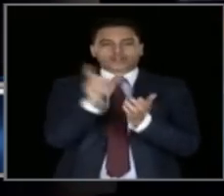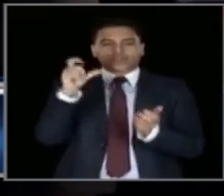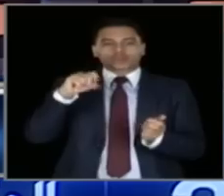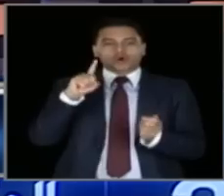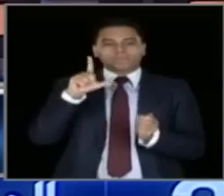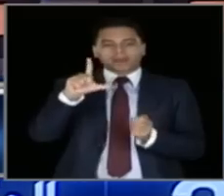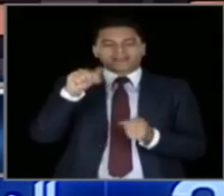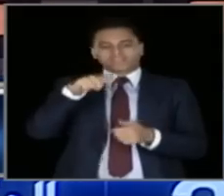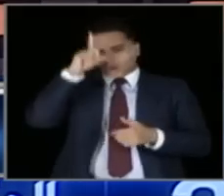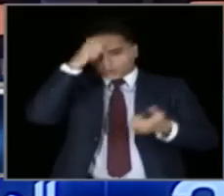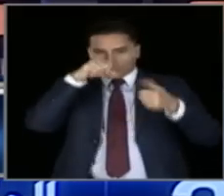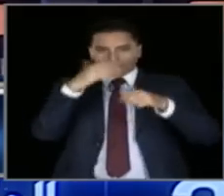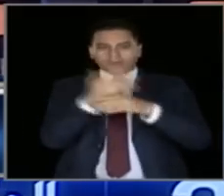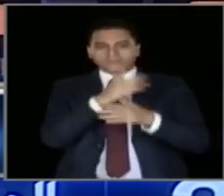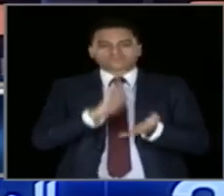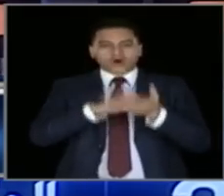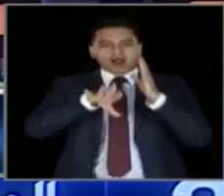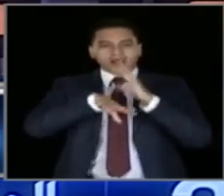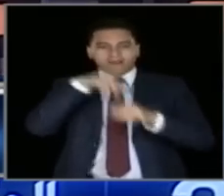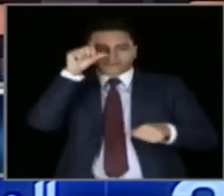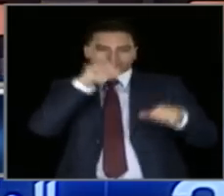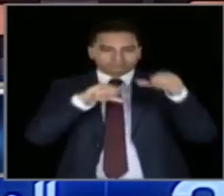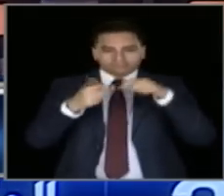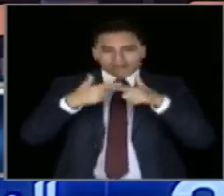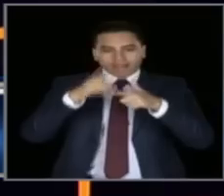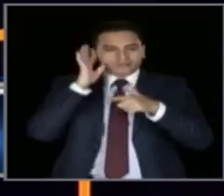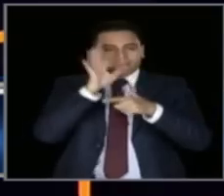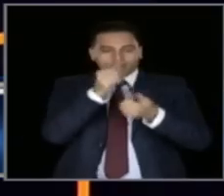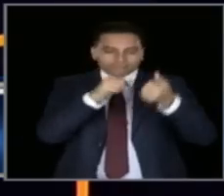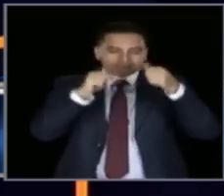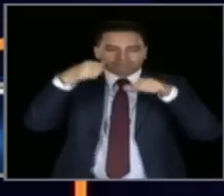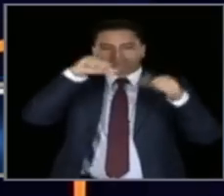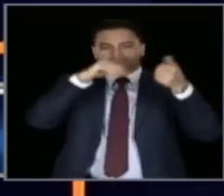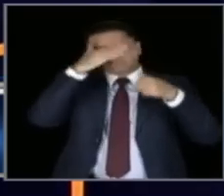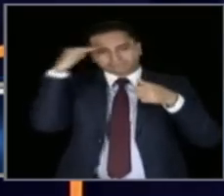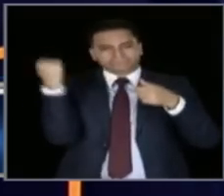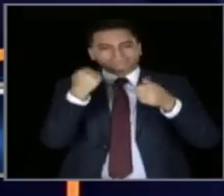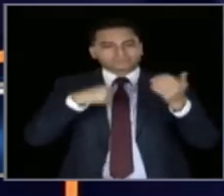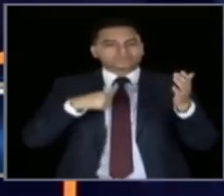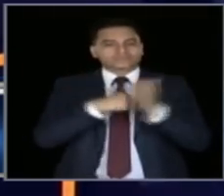في تصنيع أحد الغازات المركبة، فما هو؟